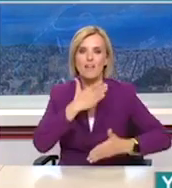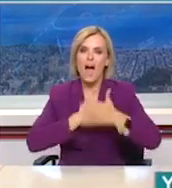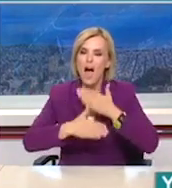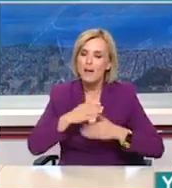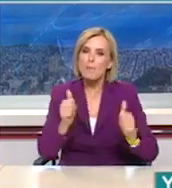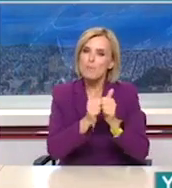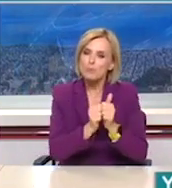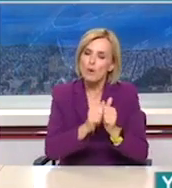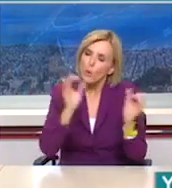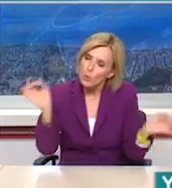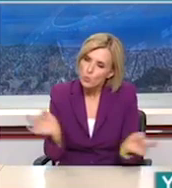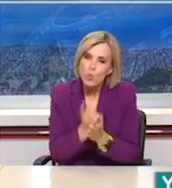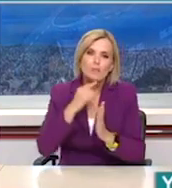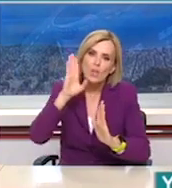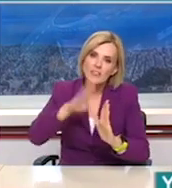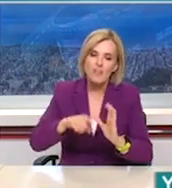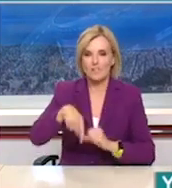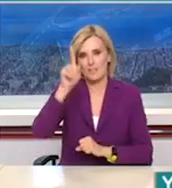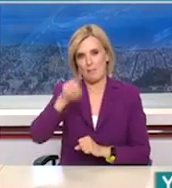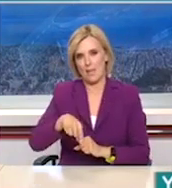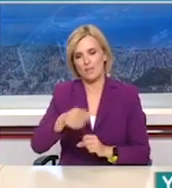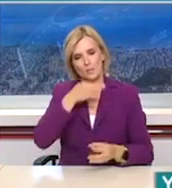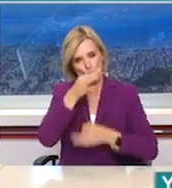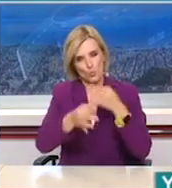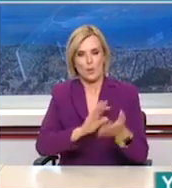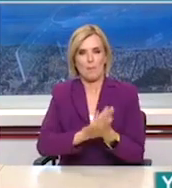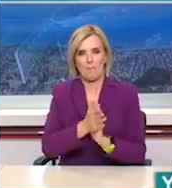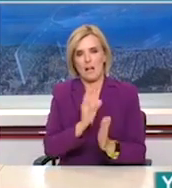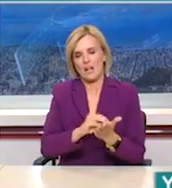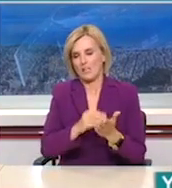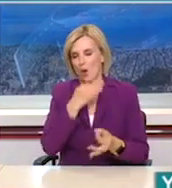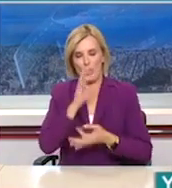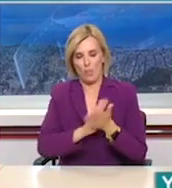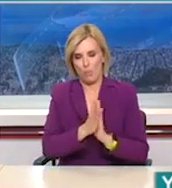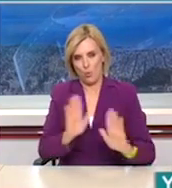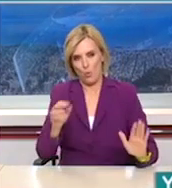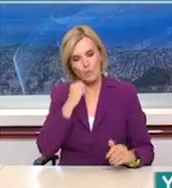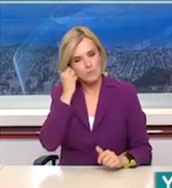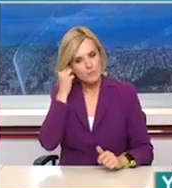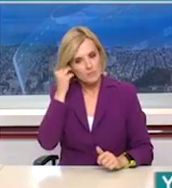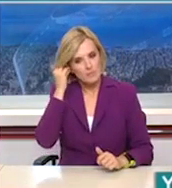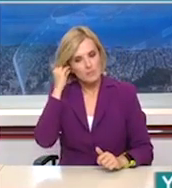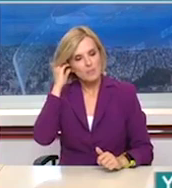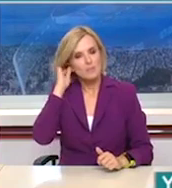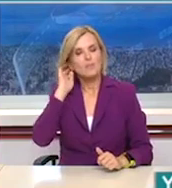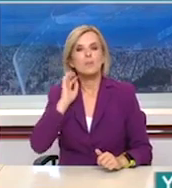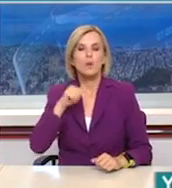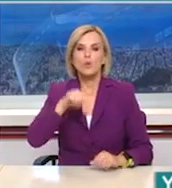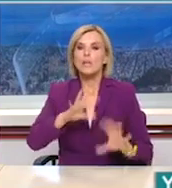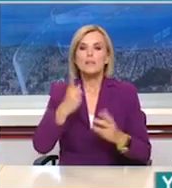μέρες. Και παραμένω σε αυτά τα επιχειρήματα, δεν νομίζω ότι πρέπει να τα επαναλάβω. Όσον αφορά το τι